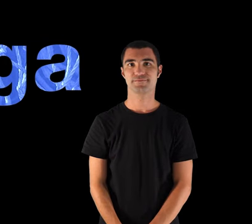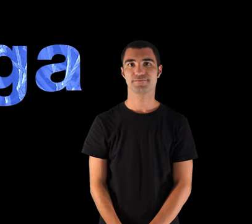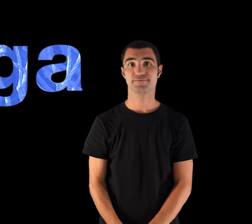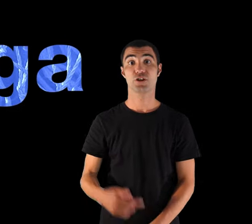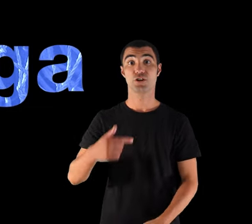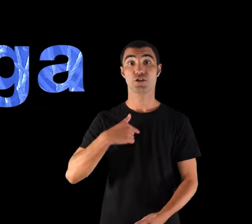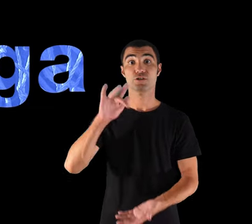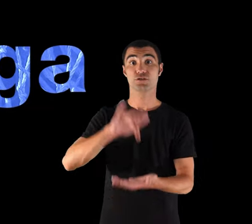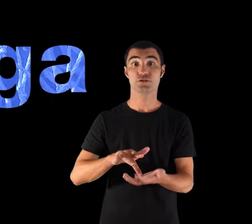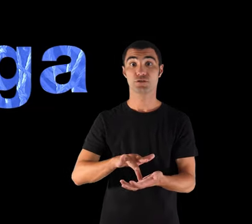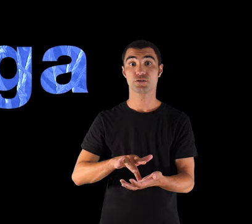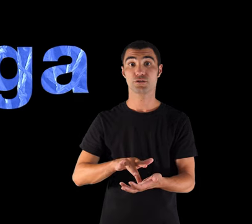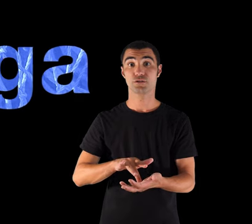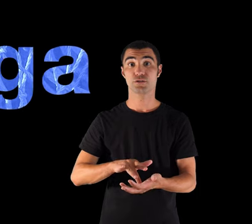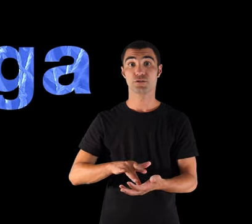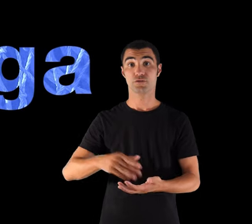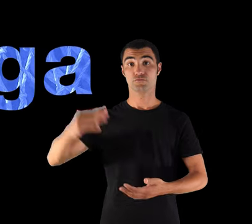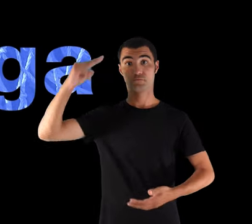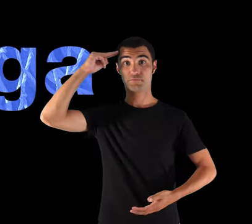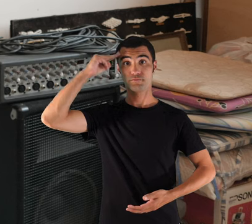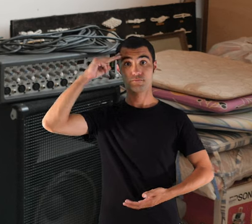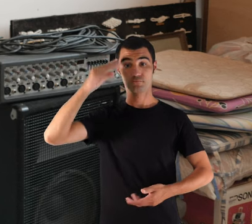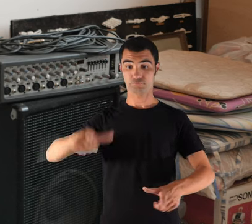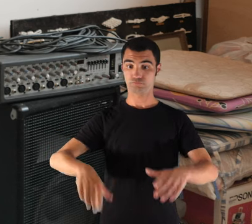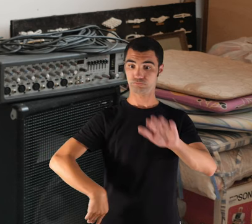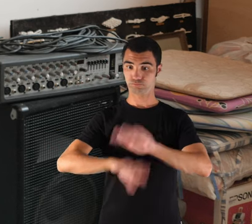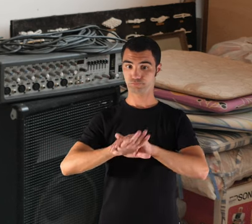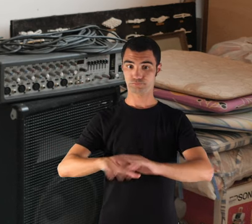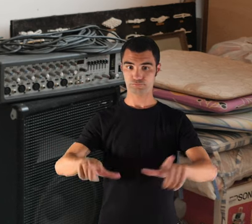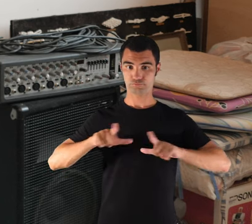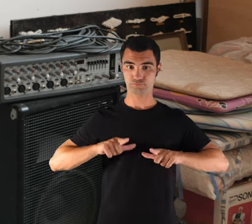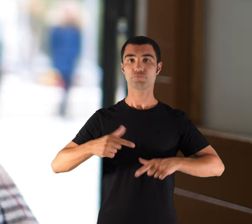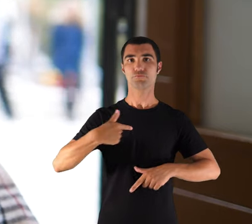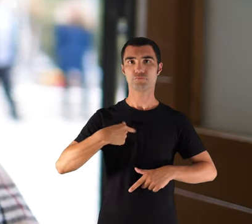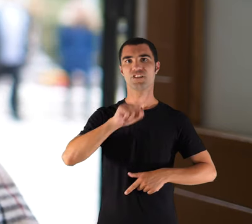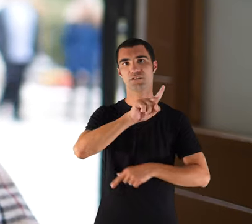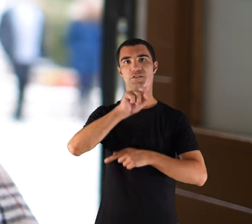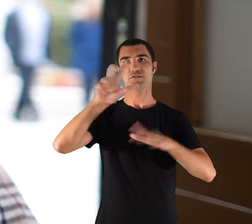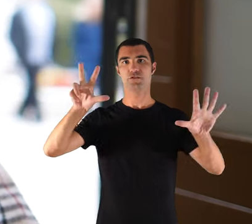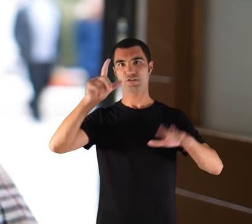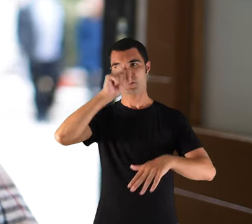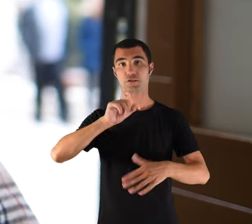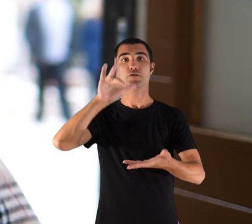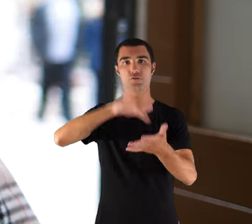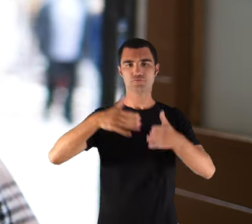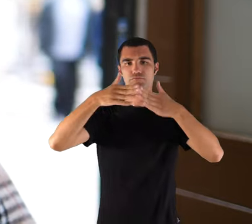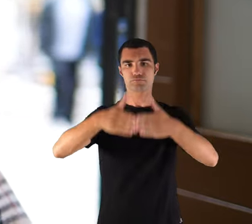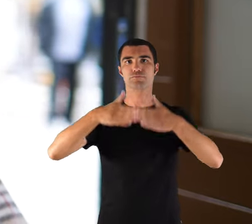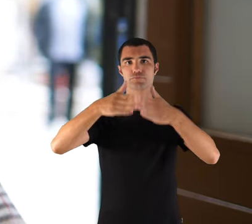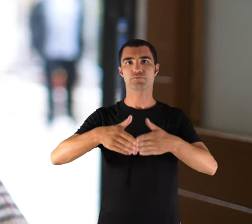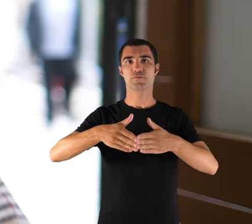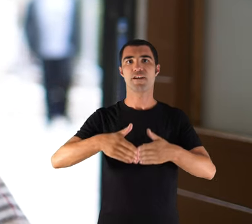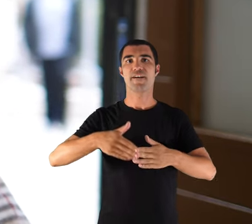Quan vaig anar, que vaig treure la patronia, tenia 18 anys. No, llavors me vaig embarcar amb una barca que li